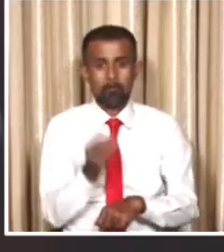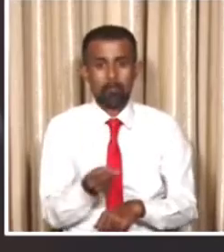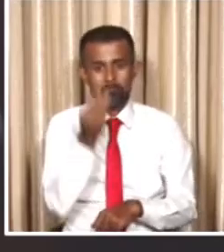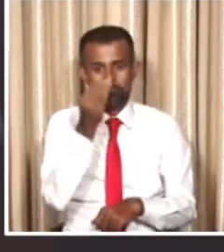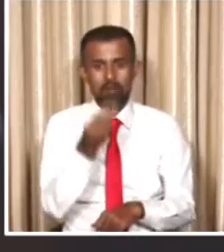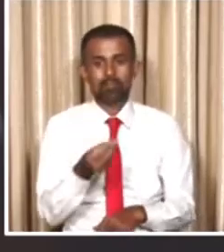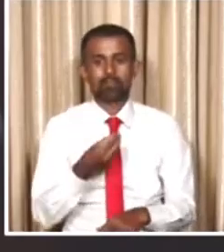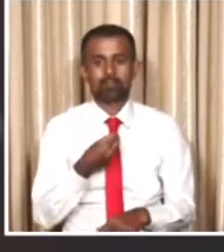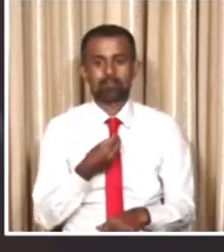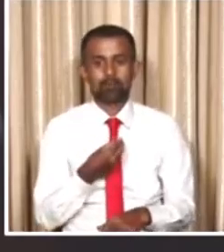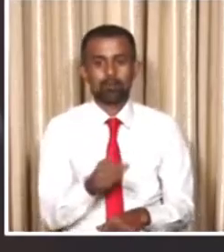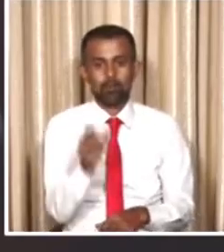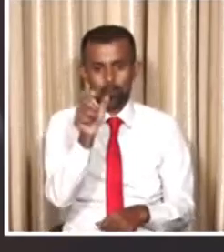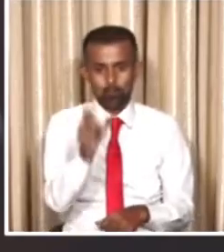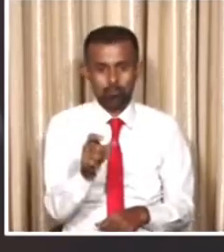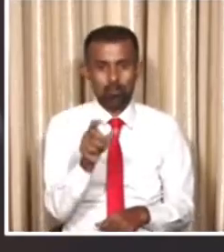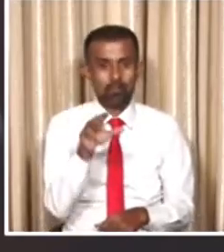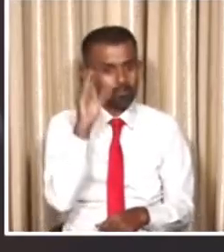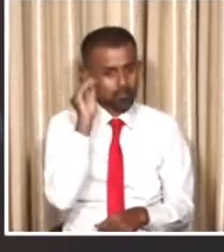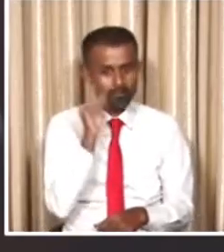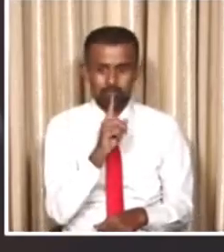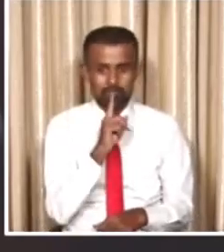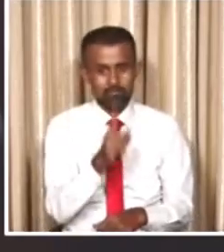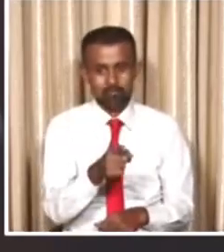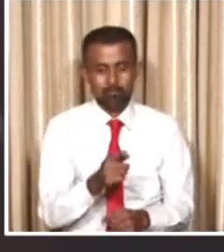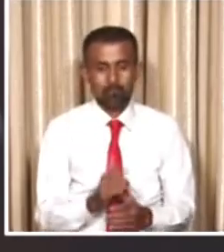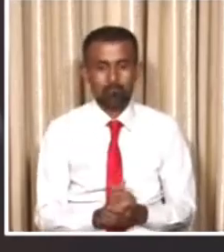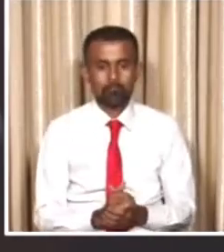ලැබෙනවා. ඔබතුමාගේ දැන ගැනීම සඳහා මම මේ කියන්නේ.